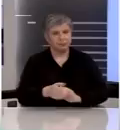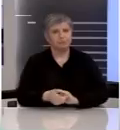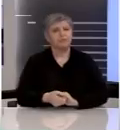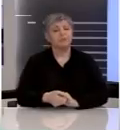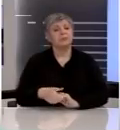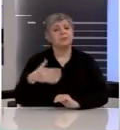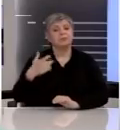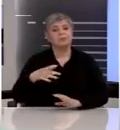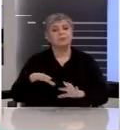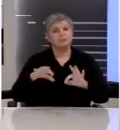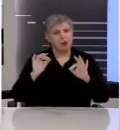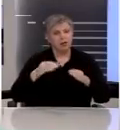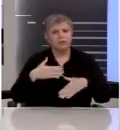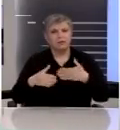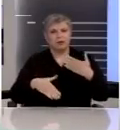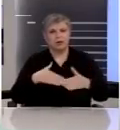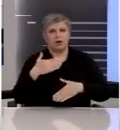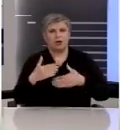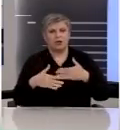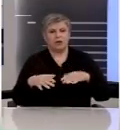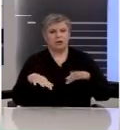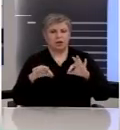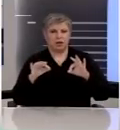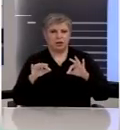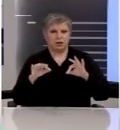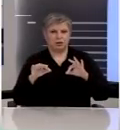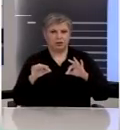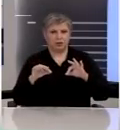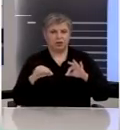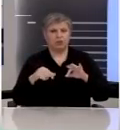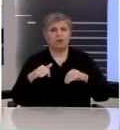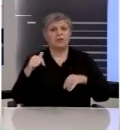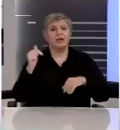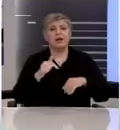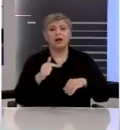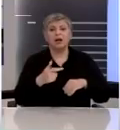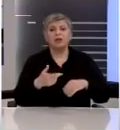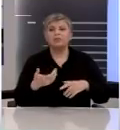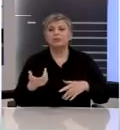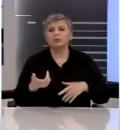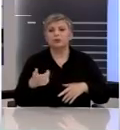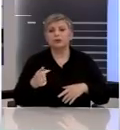Κινήθη η διαδικασία, όχι δια της πηγής και για του